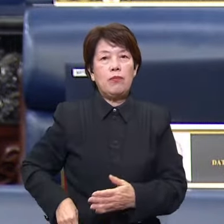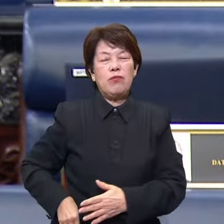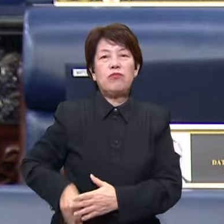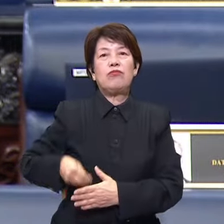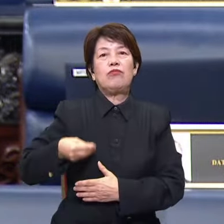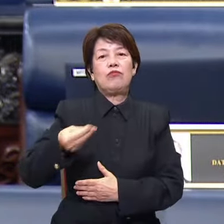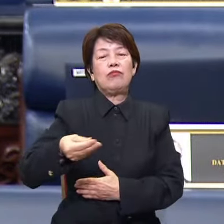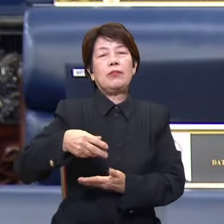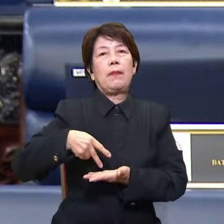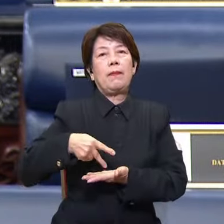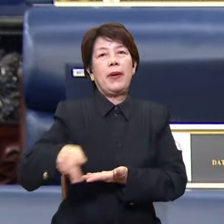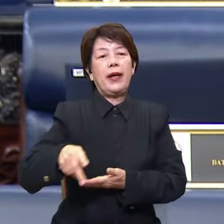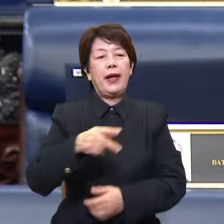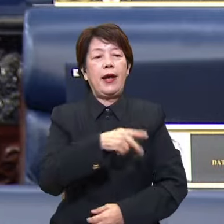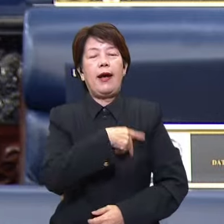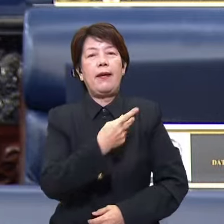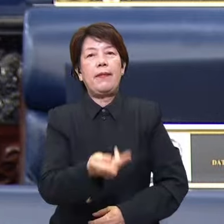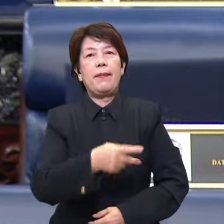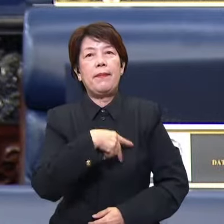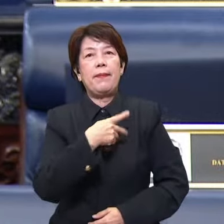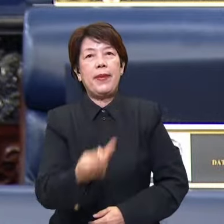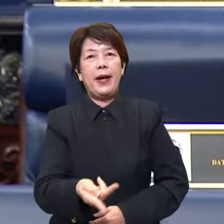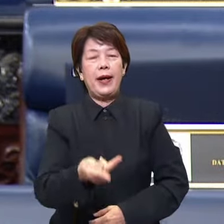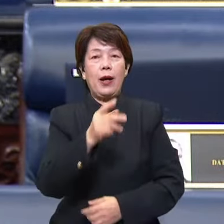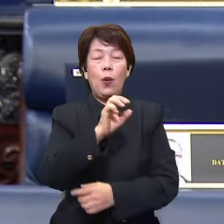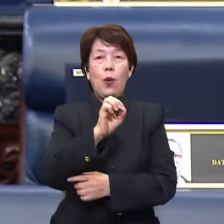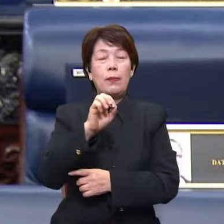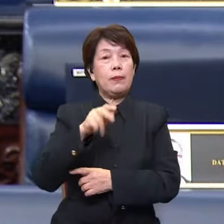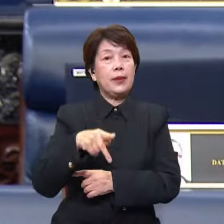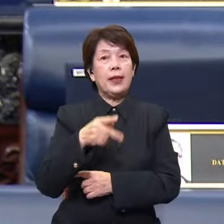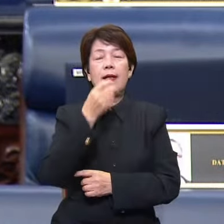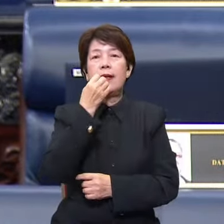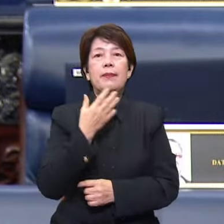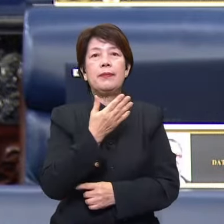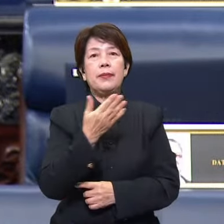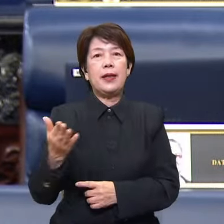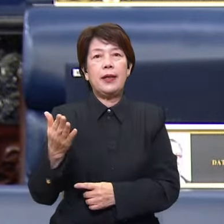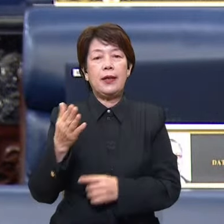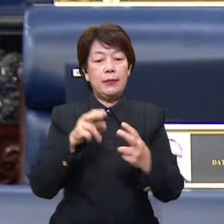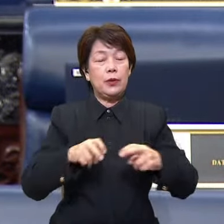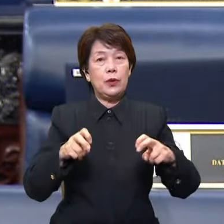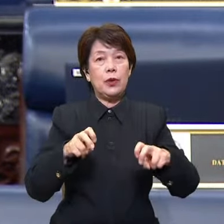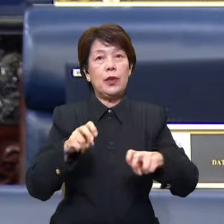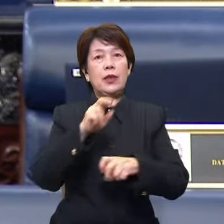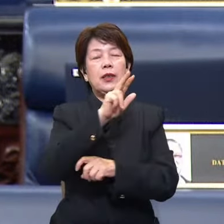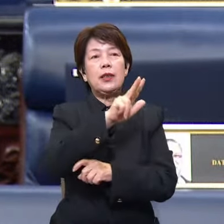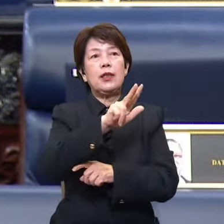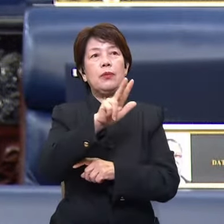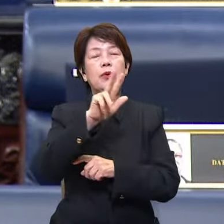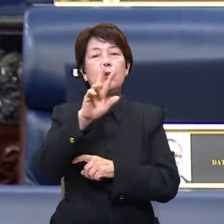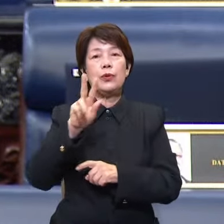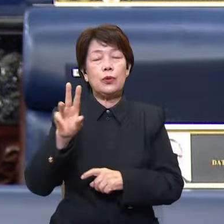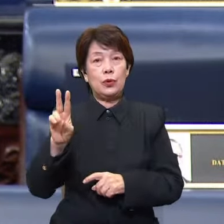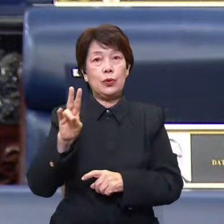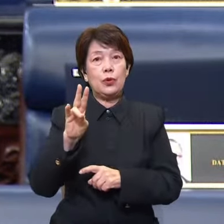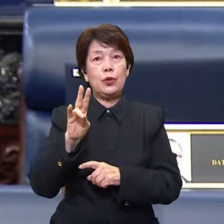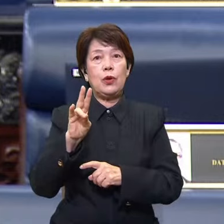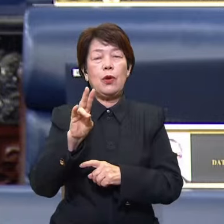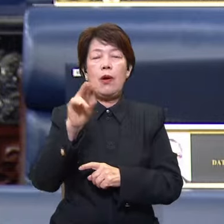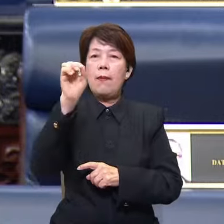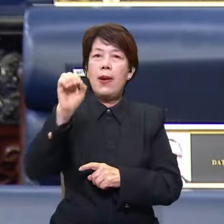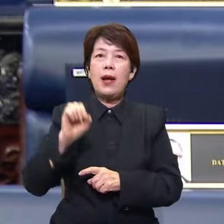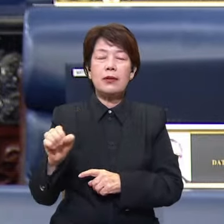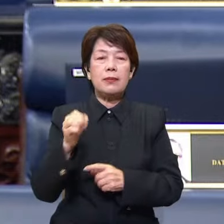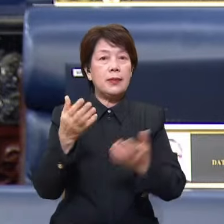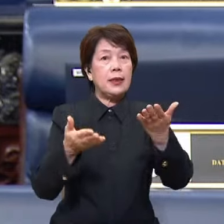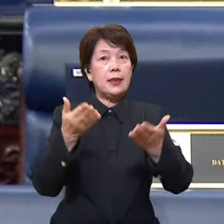atau dengan izin out of pocket OOP untuk kesihatan yang berjumlah 37% antara yang tertinggi